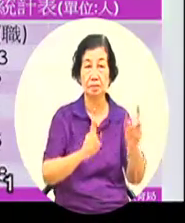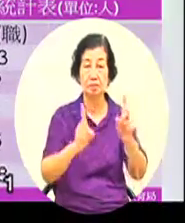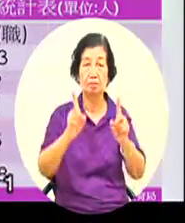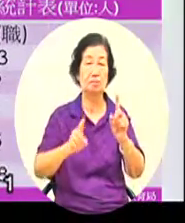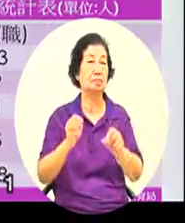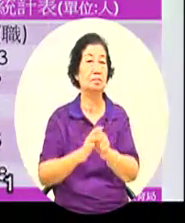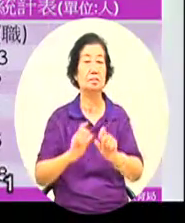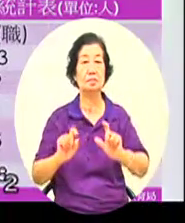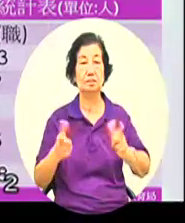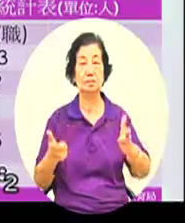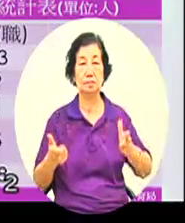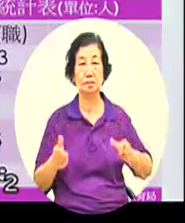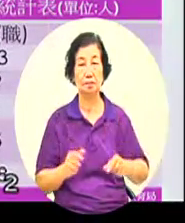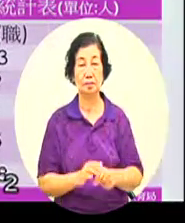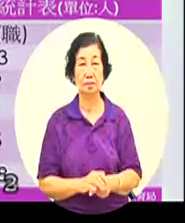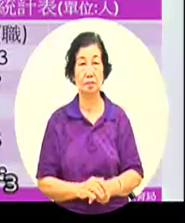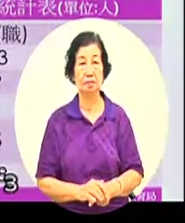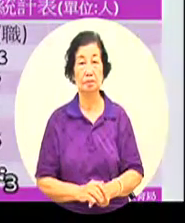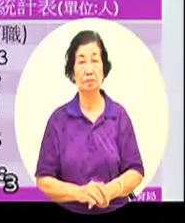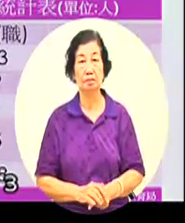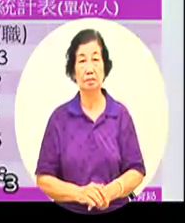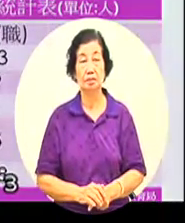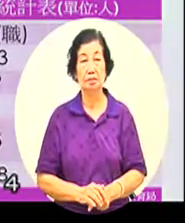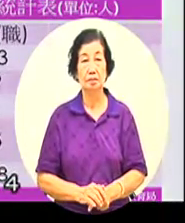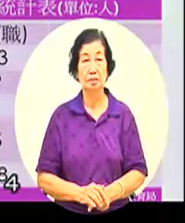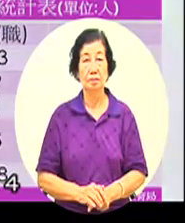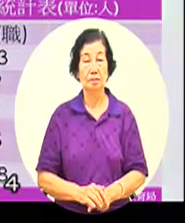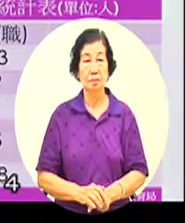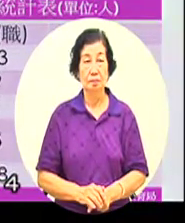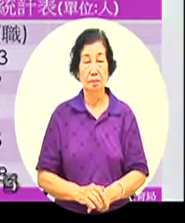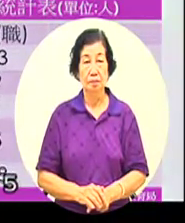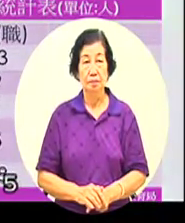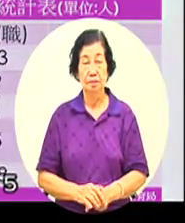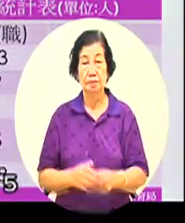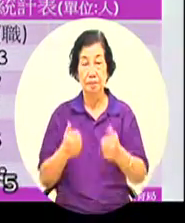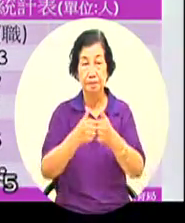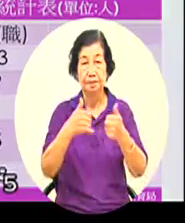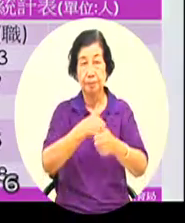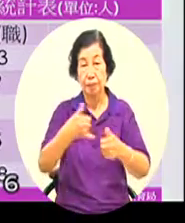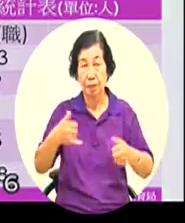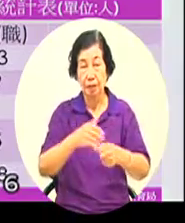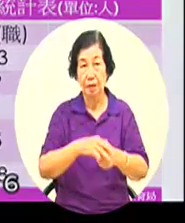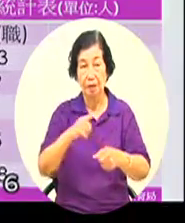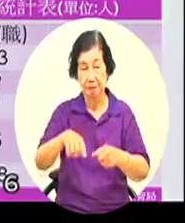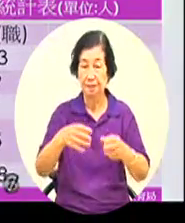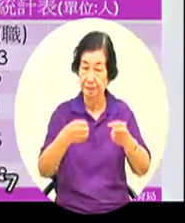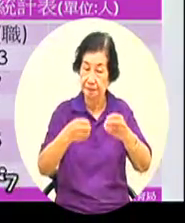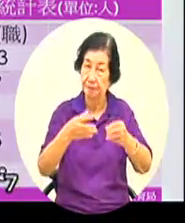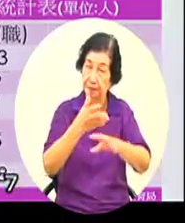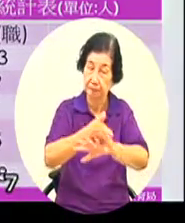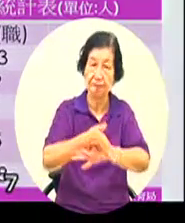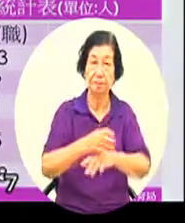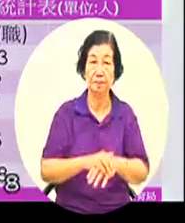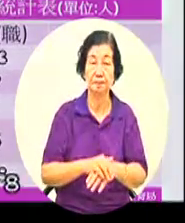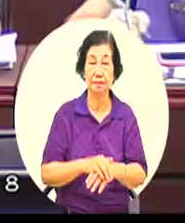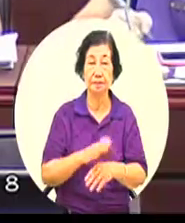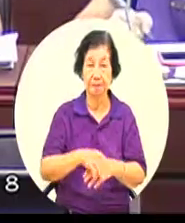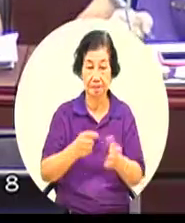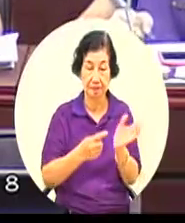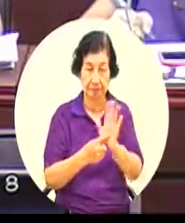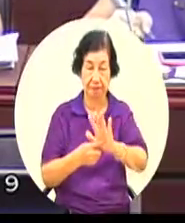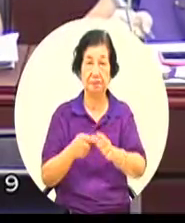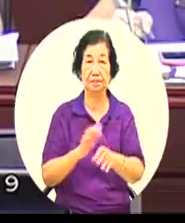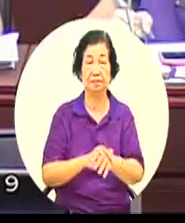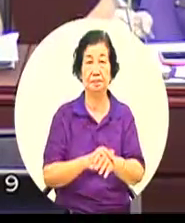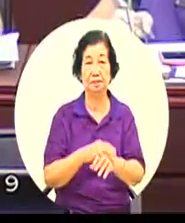是不一样的。 确实啊，因为我刚刚也跟议员还有刑讯室主任讨论这个问题，其实每一次呈现的资料都不一样。